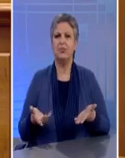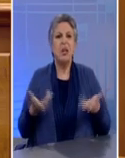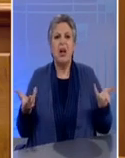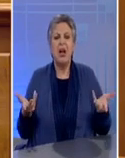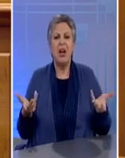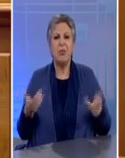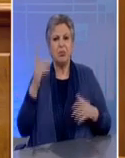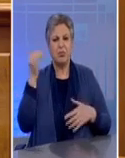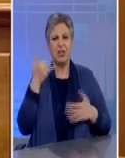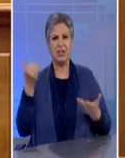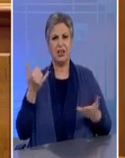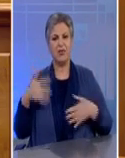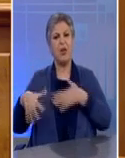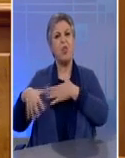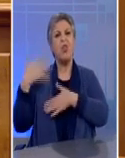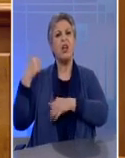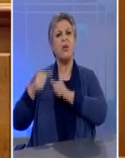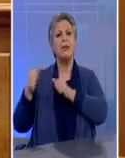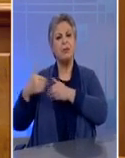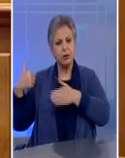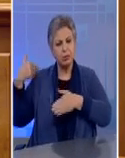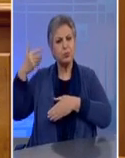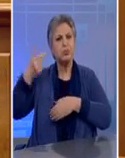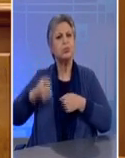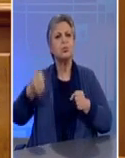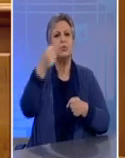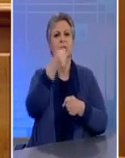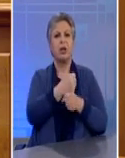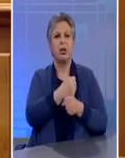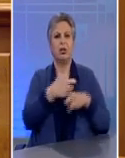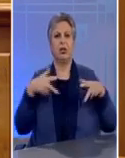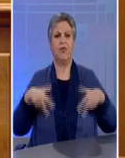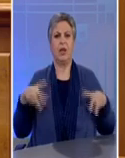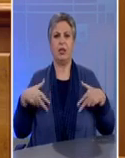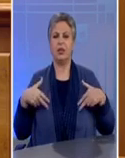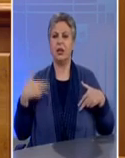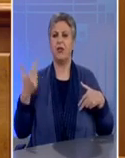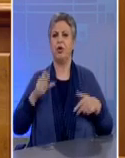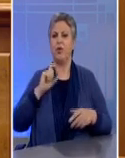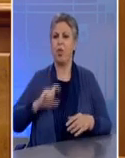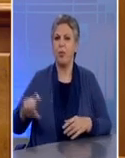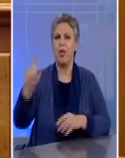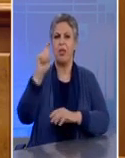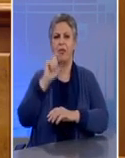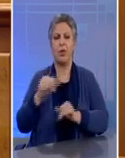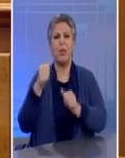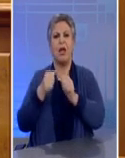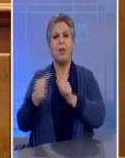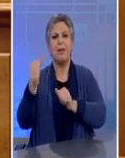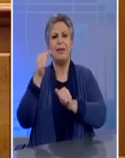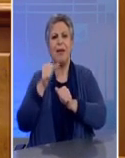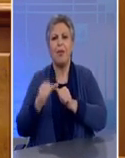αντιλαμβάνομαι. 15 μήνες είναι που είστε στην κυβέρνηση. Και δαπανάτε εβδομάδα-εβδομάδα, μήνα με το μήνα.